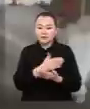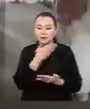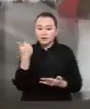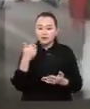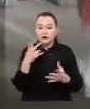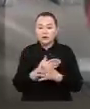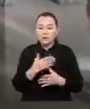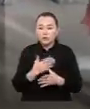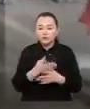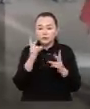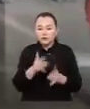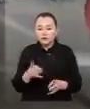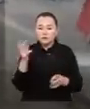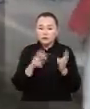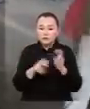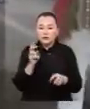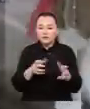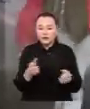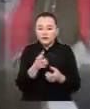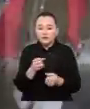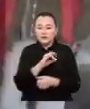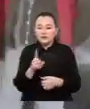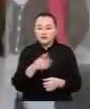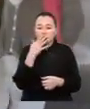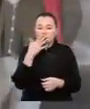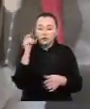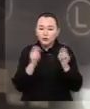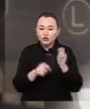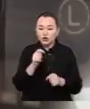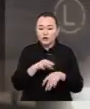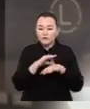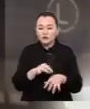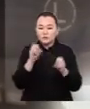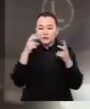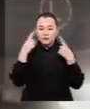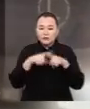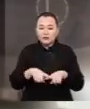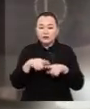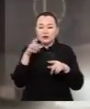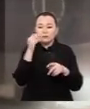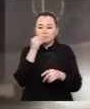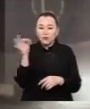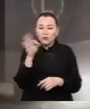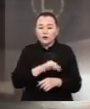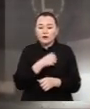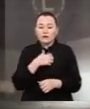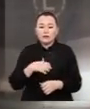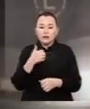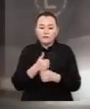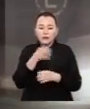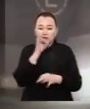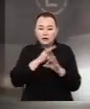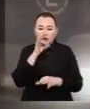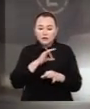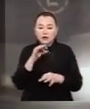На помощь пострадавшим прибывают спасатели из-за рубежа. Везут спецтехнику, продовольствие, а главное –